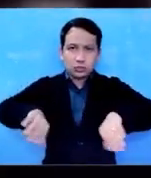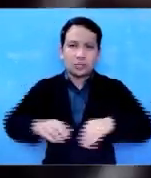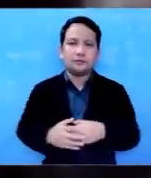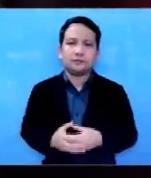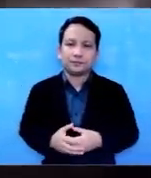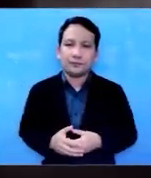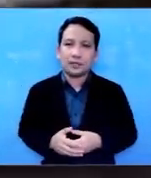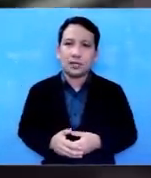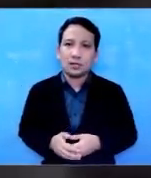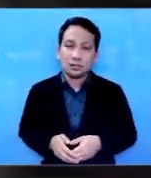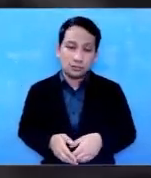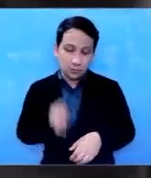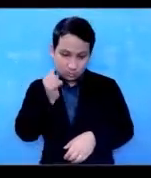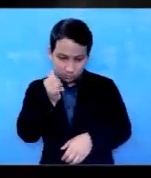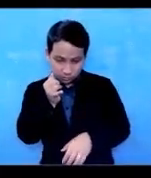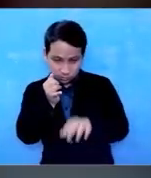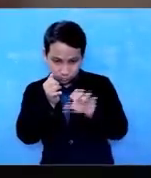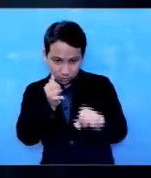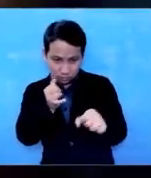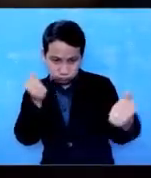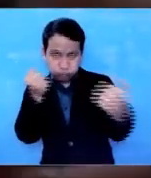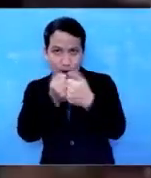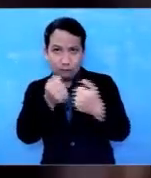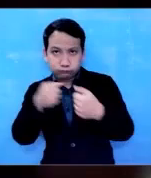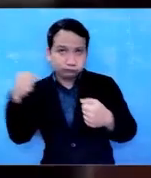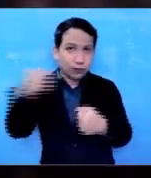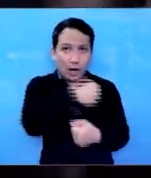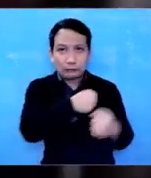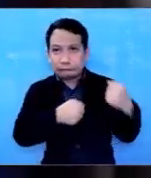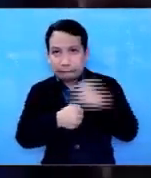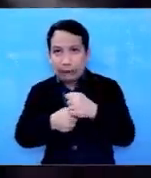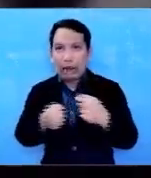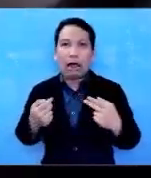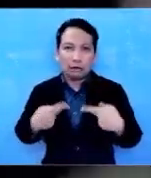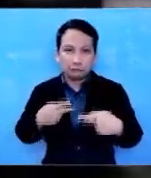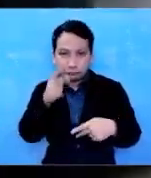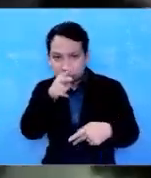Sapul din sa video na may nagkasuntukan.